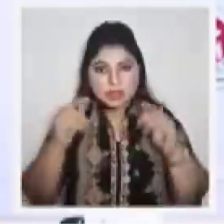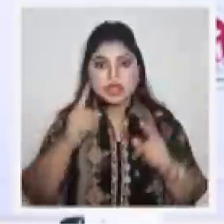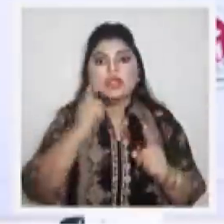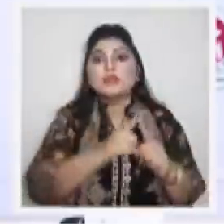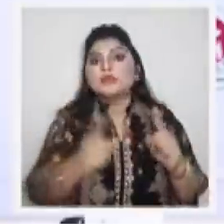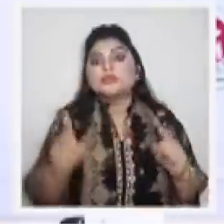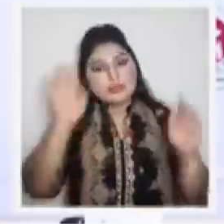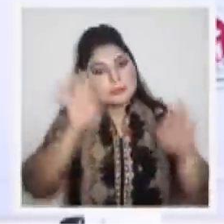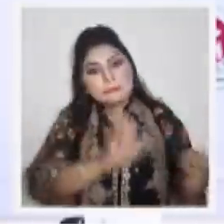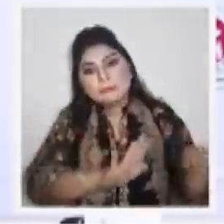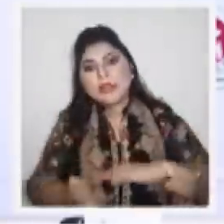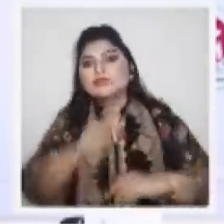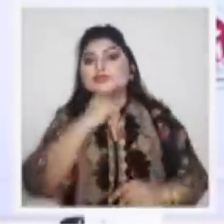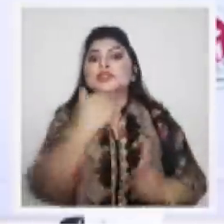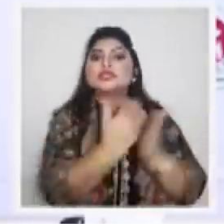21.09%।